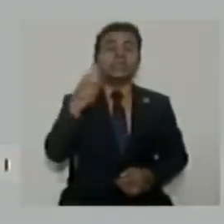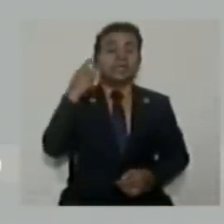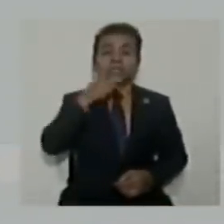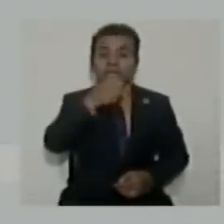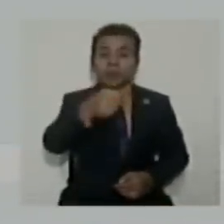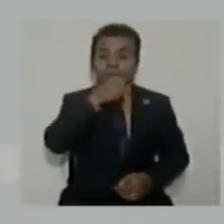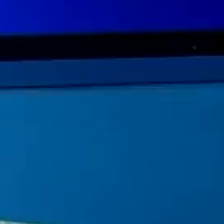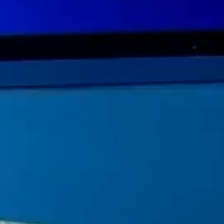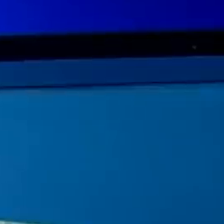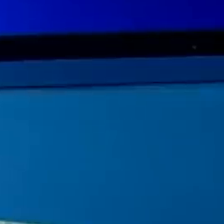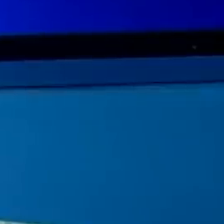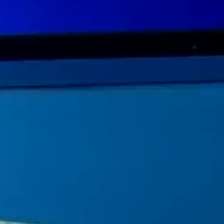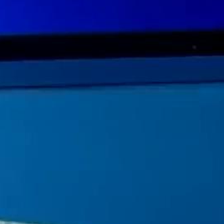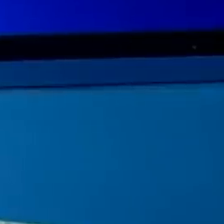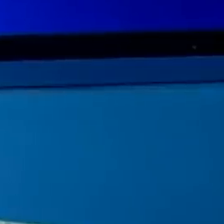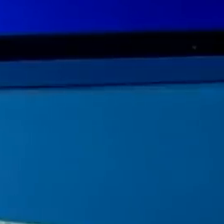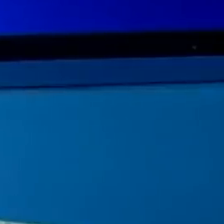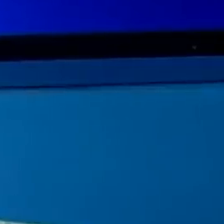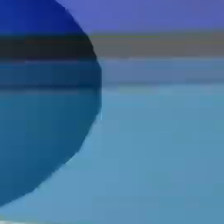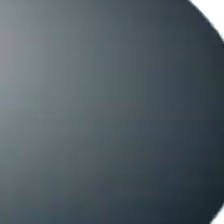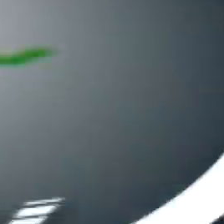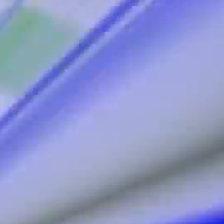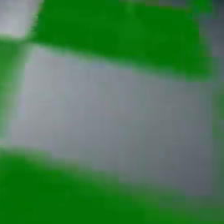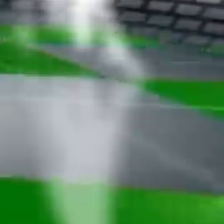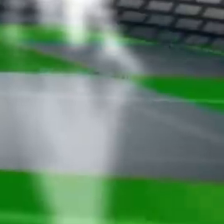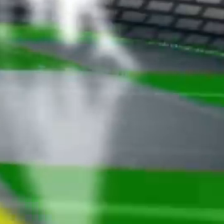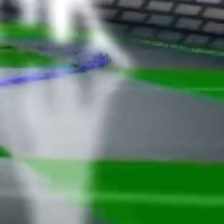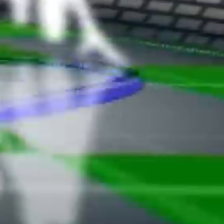ধন্যবাদ মাননীয় মন্ত্রী। এবার পাটিক্স খেলার খবর।